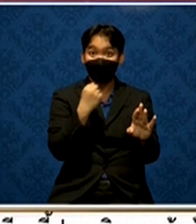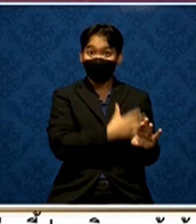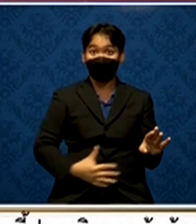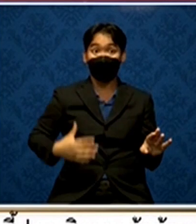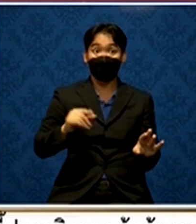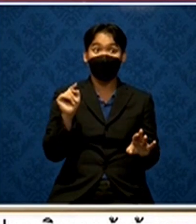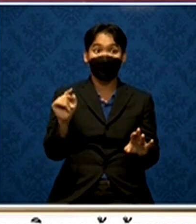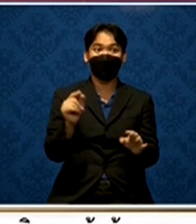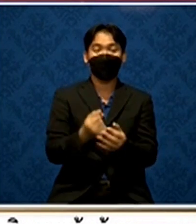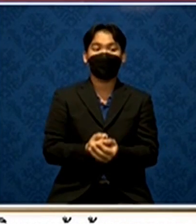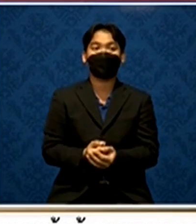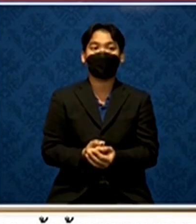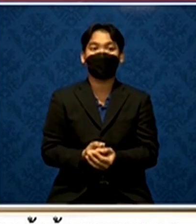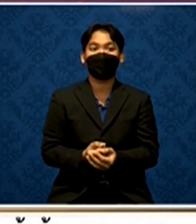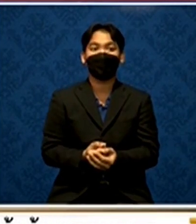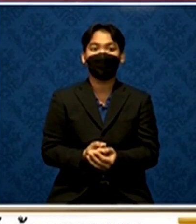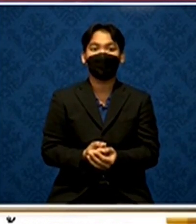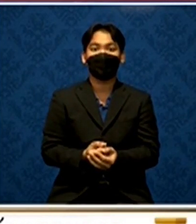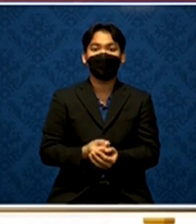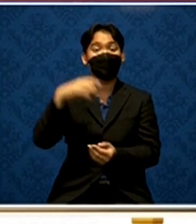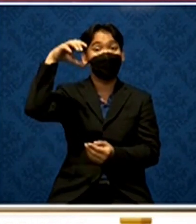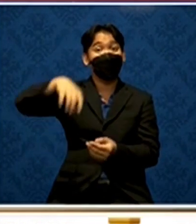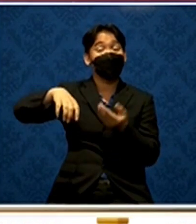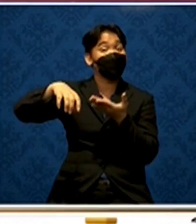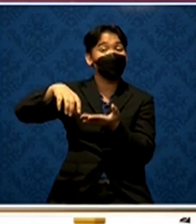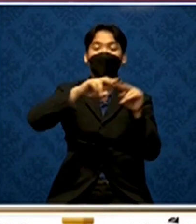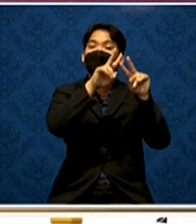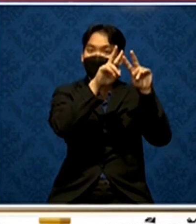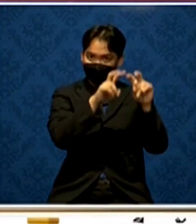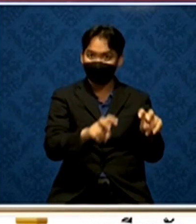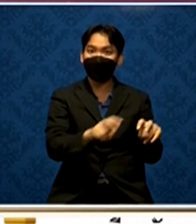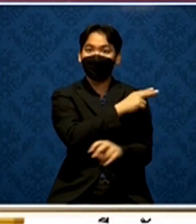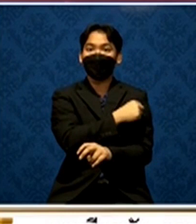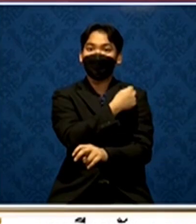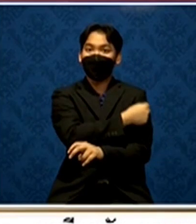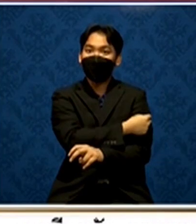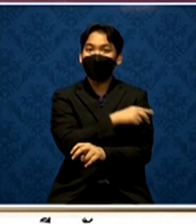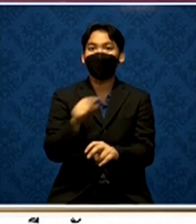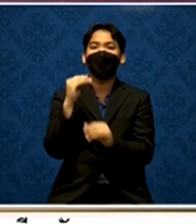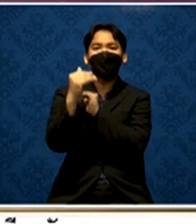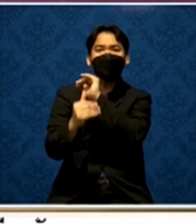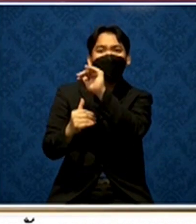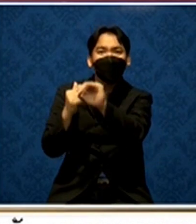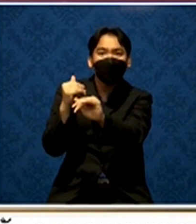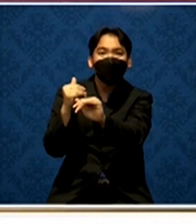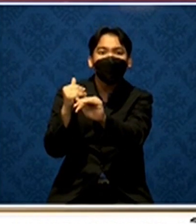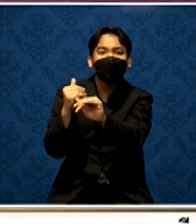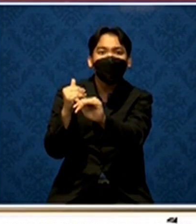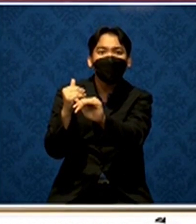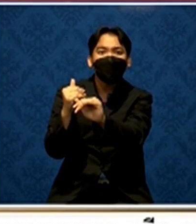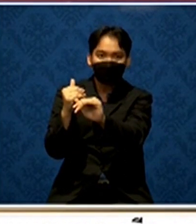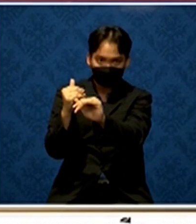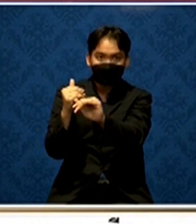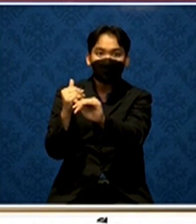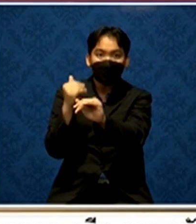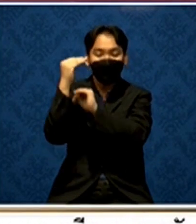ครับสถาบันแห่งนี้ทำหน้าที่วิจัยระบบสาธารณสุขและพัฒนาระบบสาธารณสุขให้เกิดการพัฒนาอย่